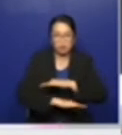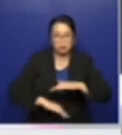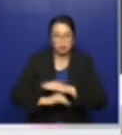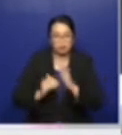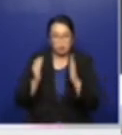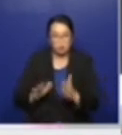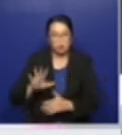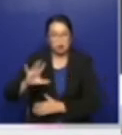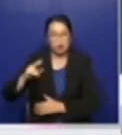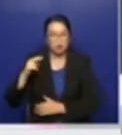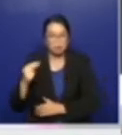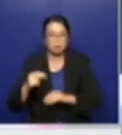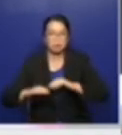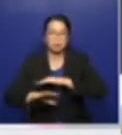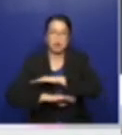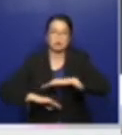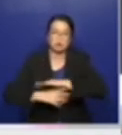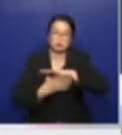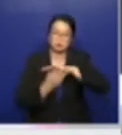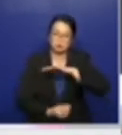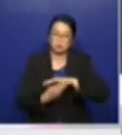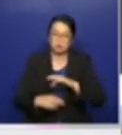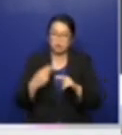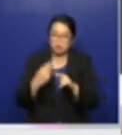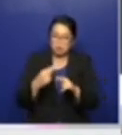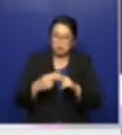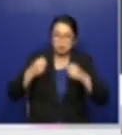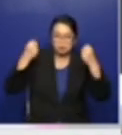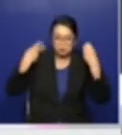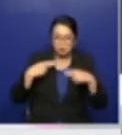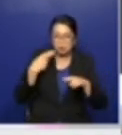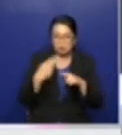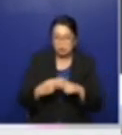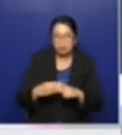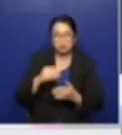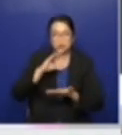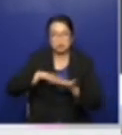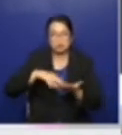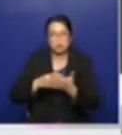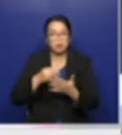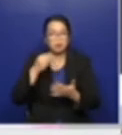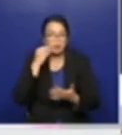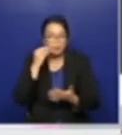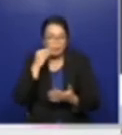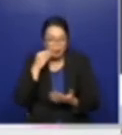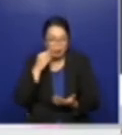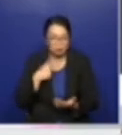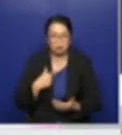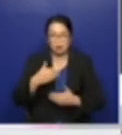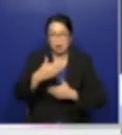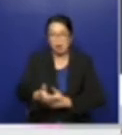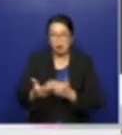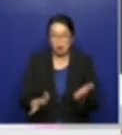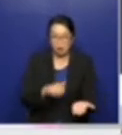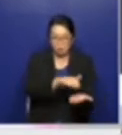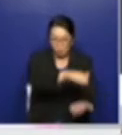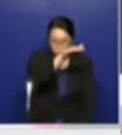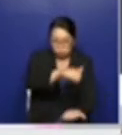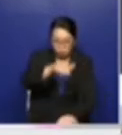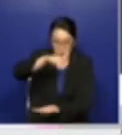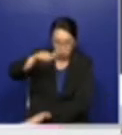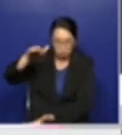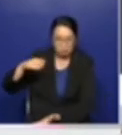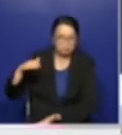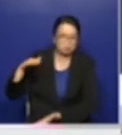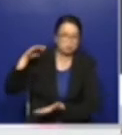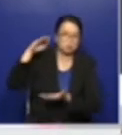เอาทะเบียนบ้านเอาหลักฐานแสดงว่าชื่อที่อยู่ 50,000 นี่ต้องใส่ลังมาเป็นกี่รถ